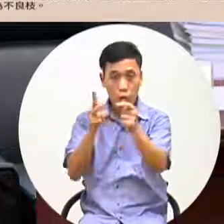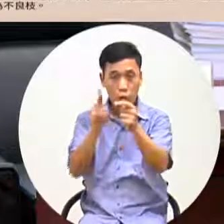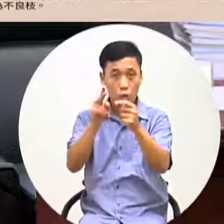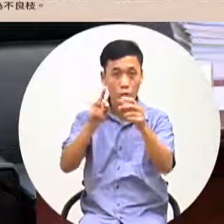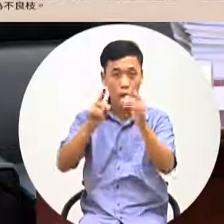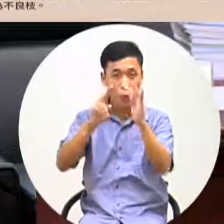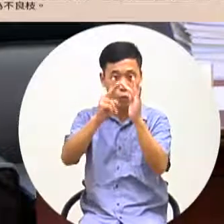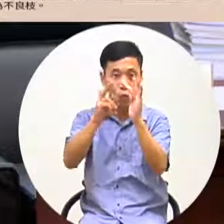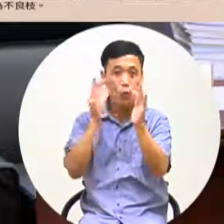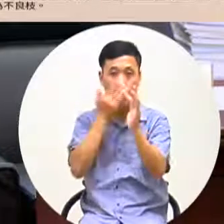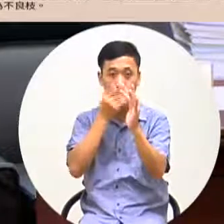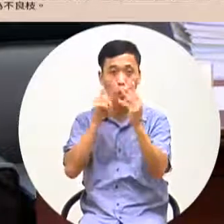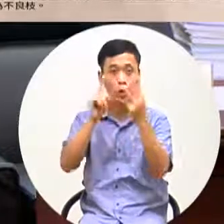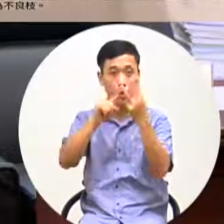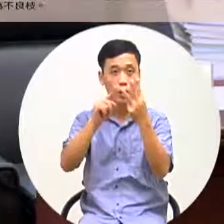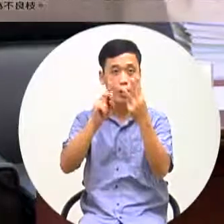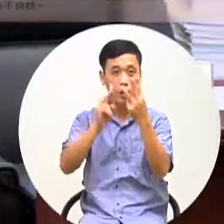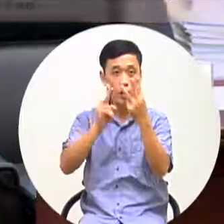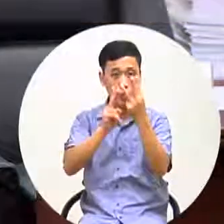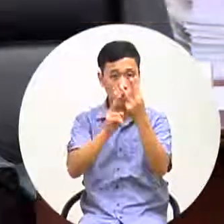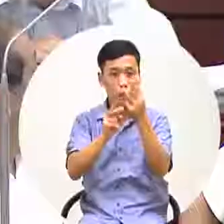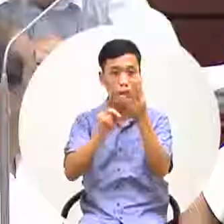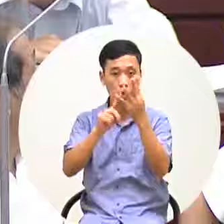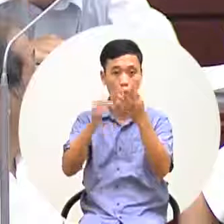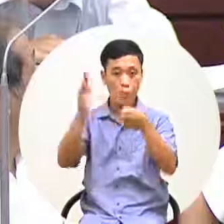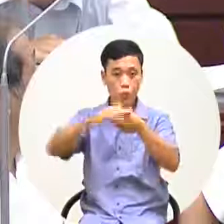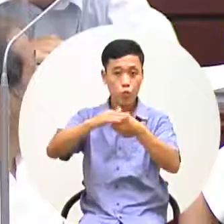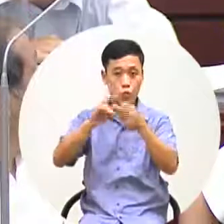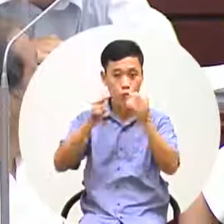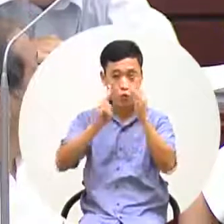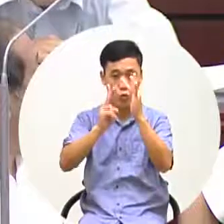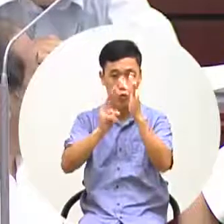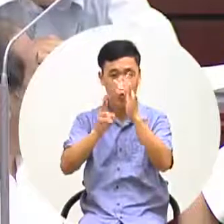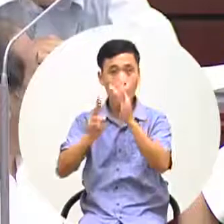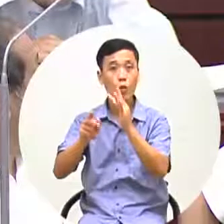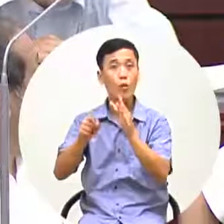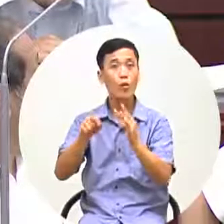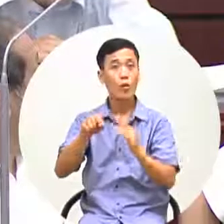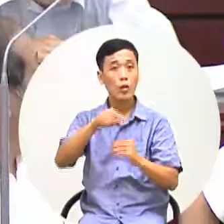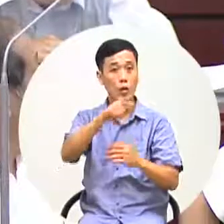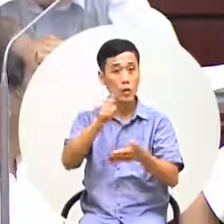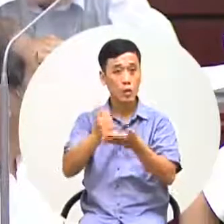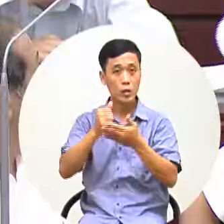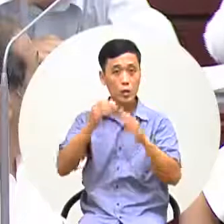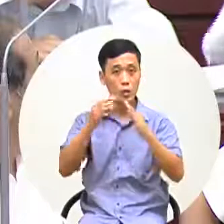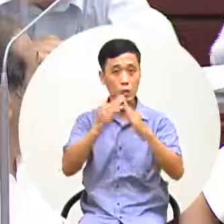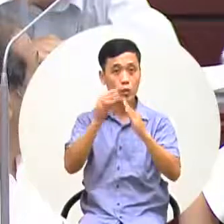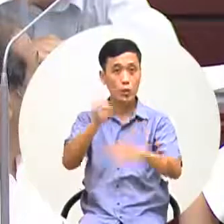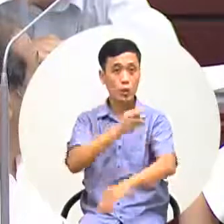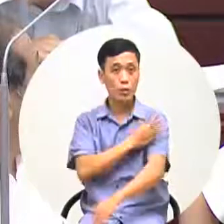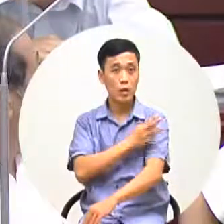四补偿修剪，来，请局长回应。 赵局长，请回答。 在这